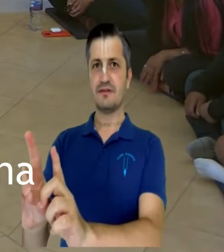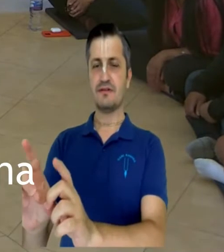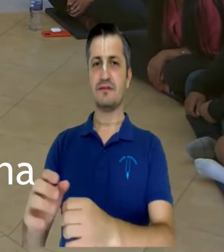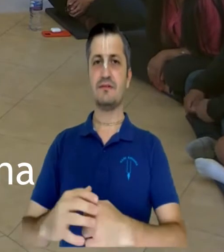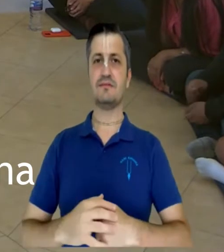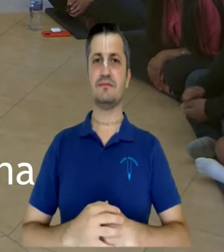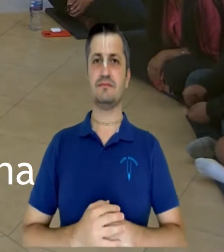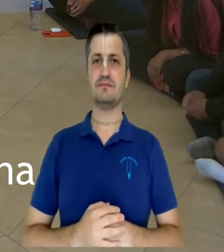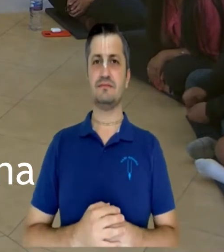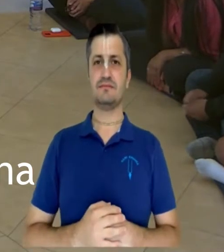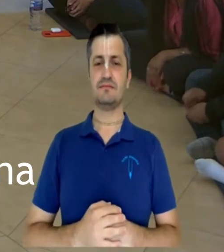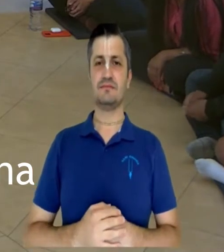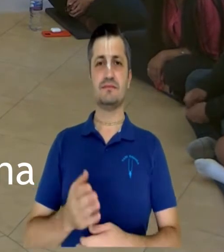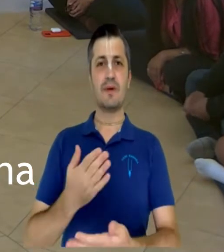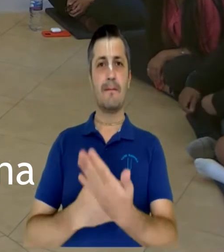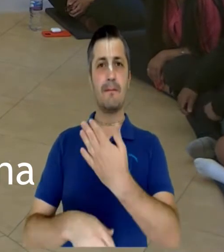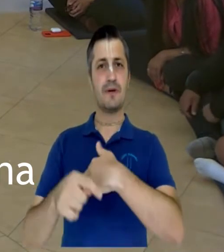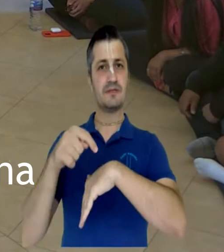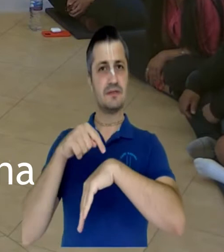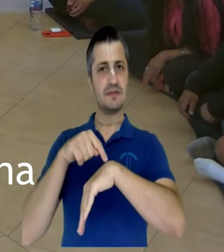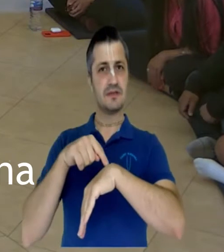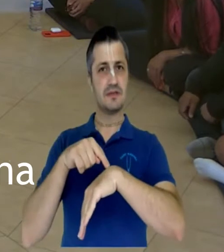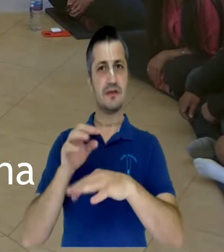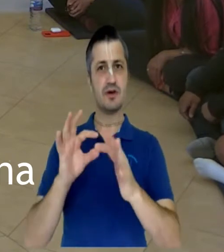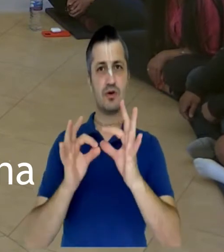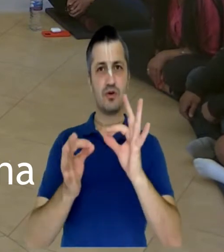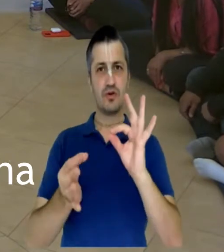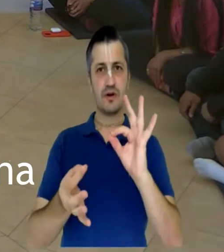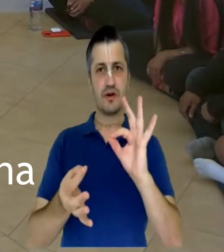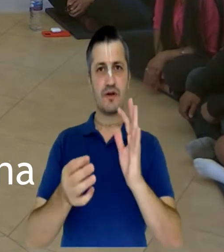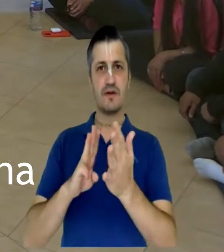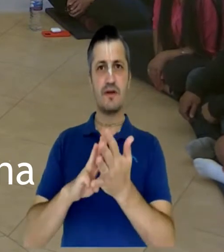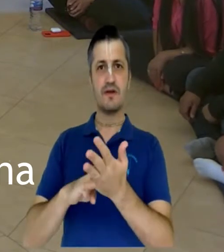जय राधा माधव